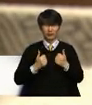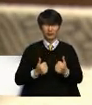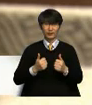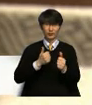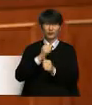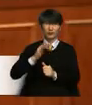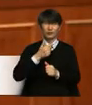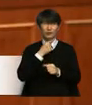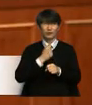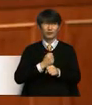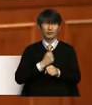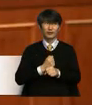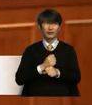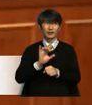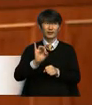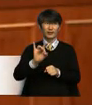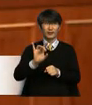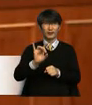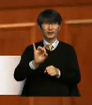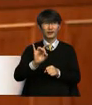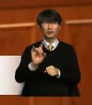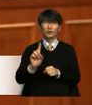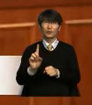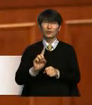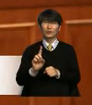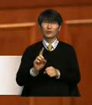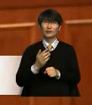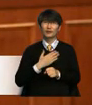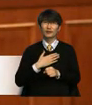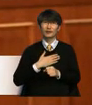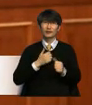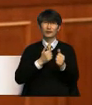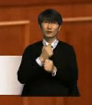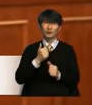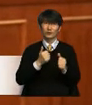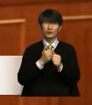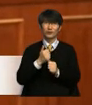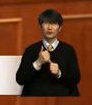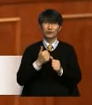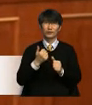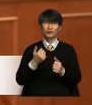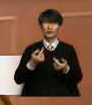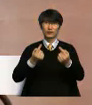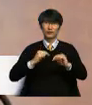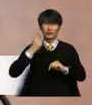되고 싶습니다. 단 하나, 제가 의회에 들어와서 느낀 것이